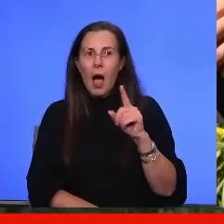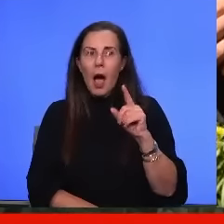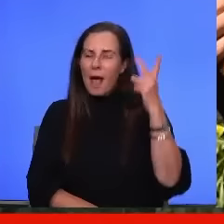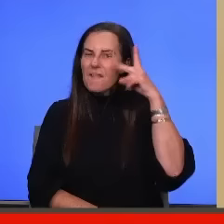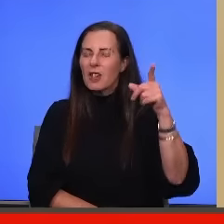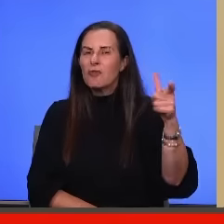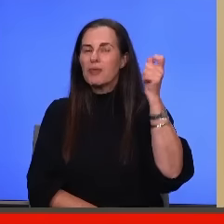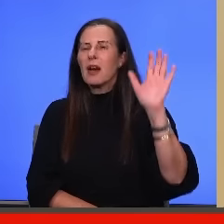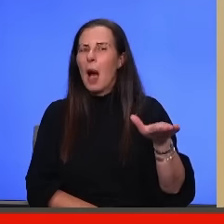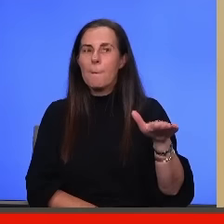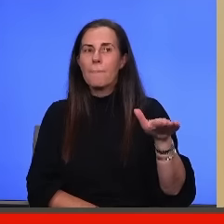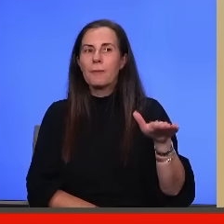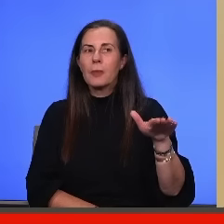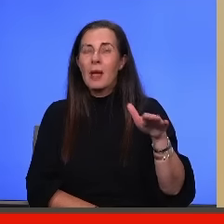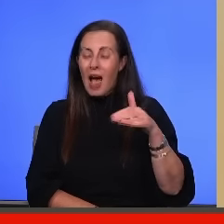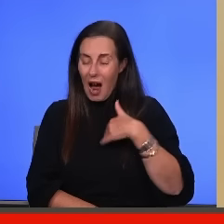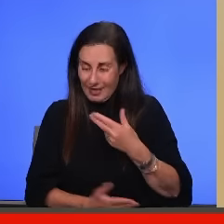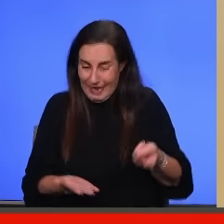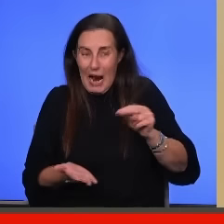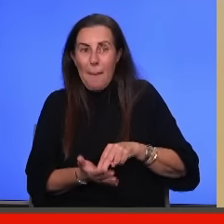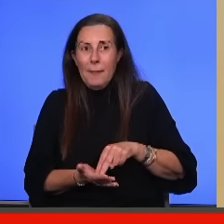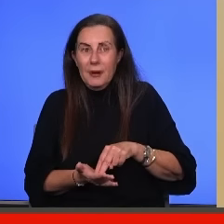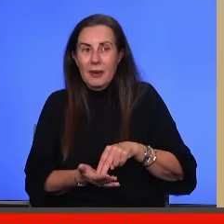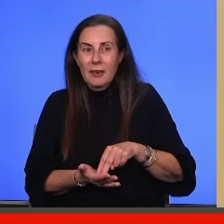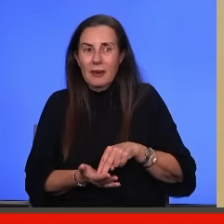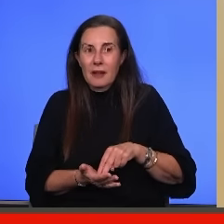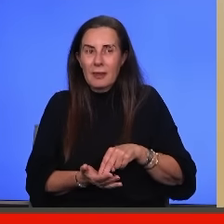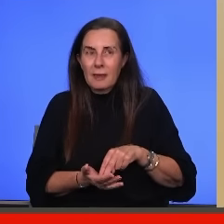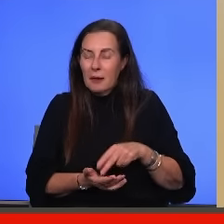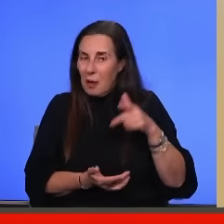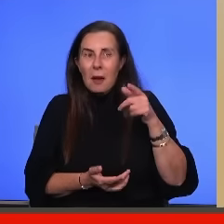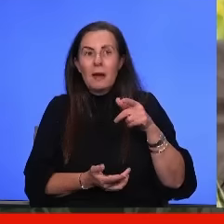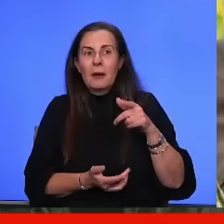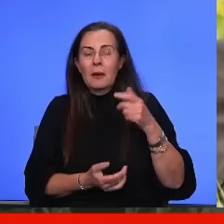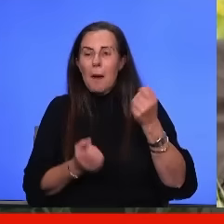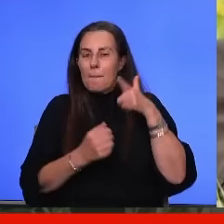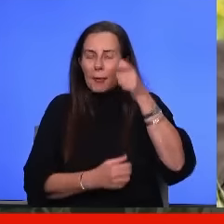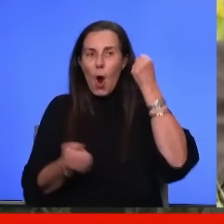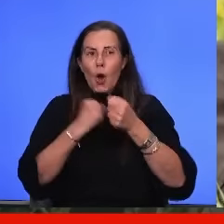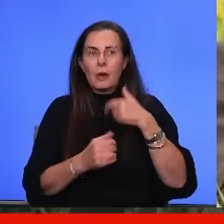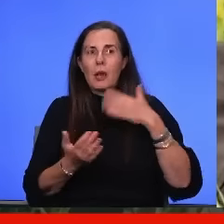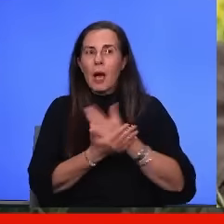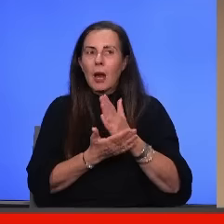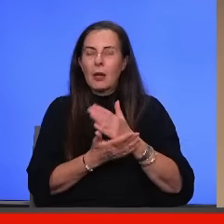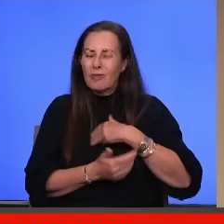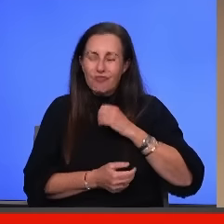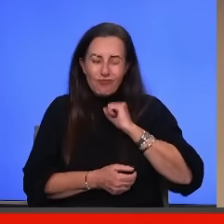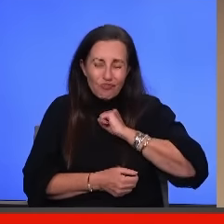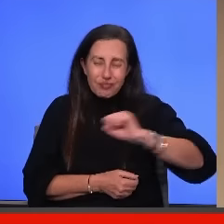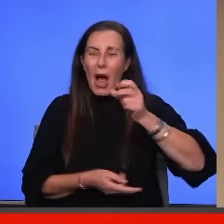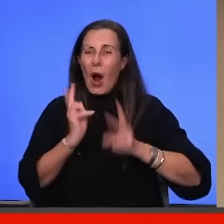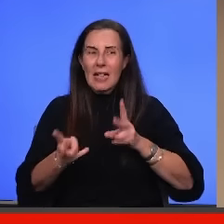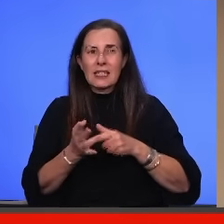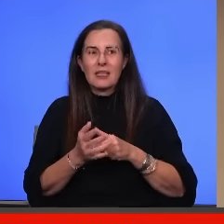שהוא חטף אחד. ואז שאני זזתי כדי לקום, פגע ממש איפה שהראש שלי היה פגע כדור ברכב. החלטתי שאני כאן דופק ספרינט. יש איזה